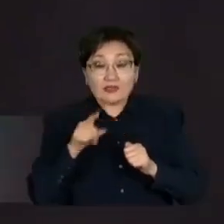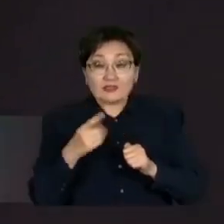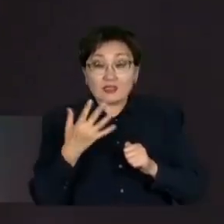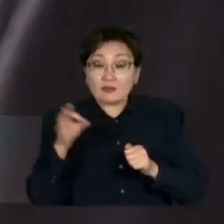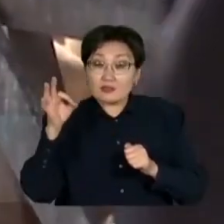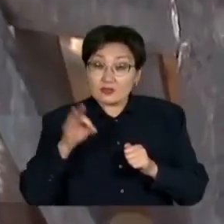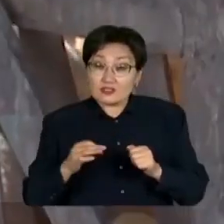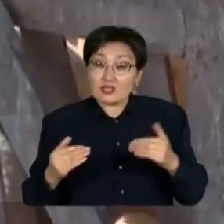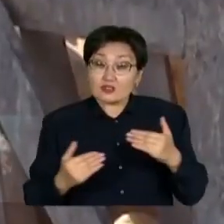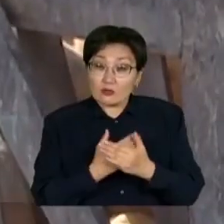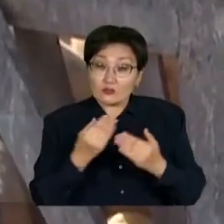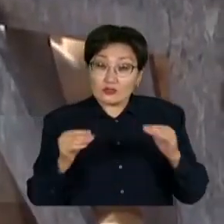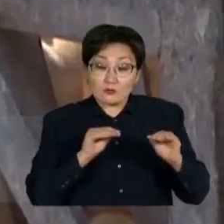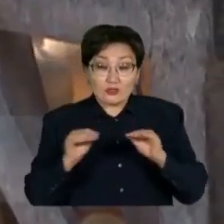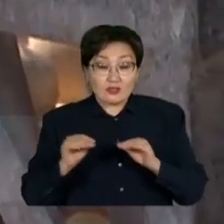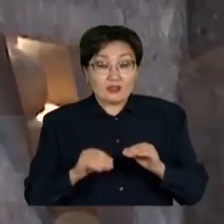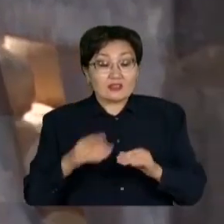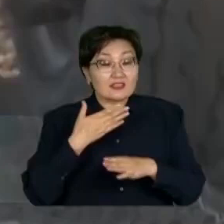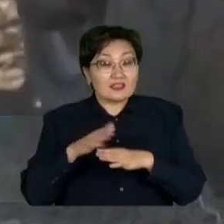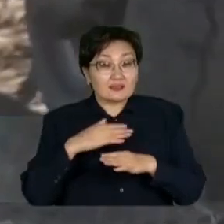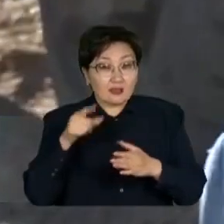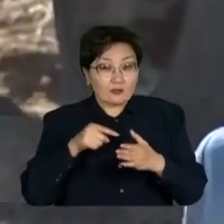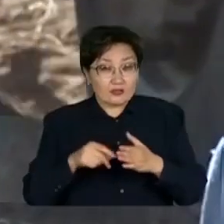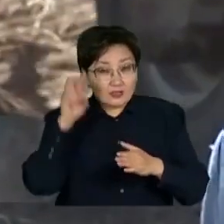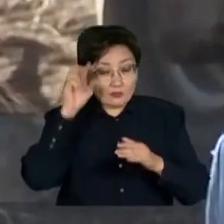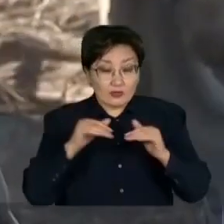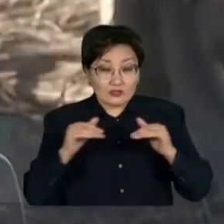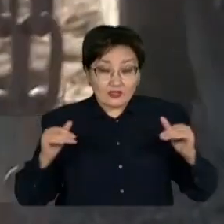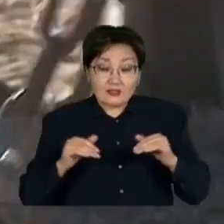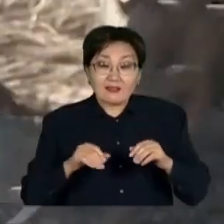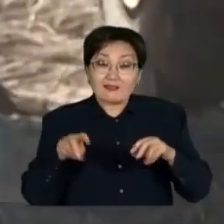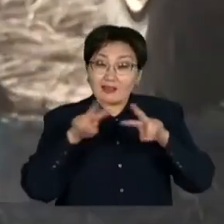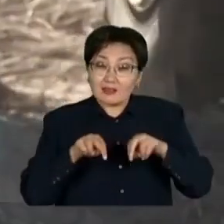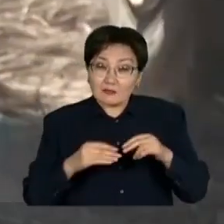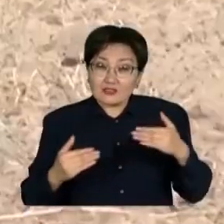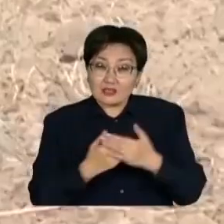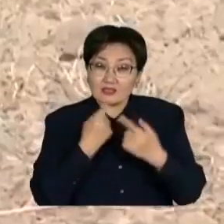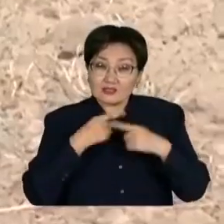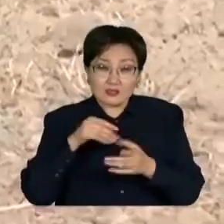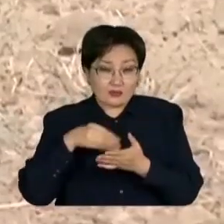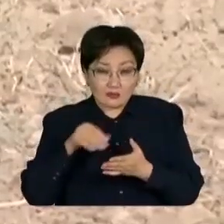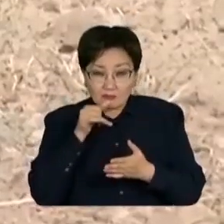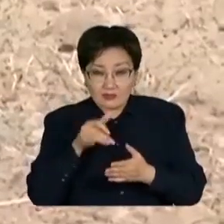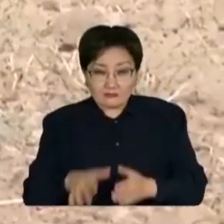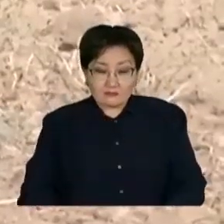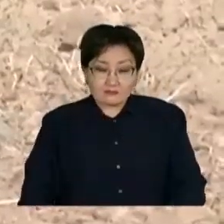несие мөлшерлемесі мемлекеттік деңгейде қаралмайынша шағын шаруашылықтар жаңа техникаға қол жеткізе алмайтын